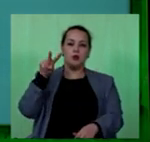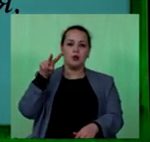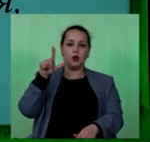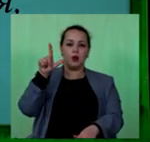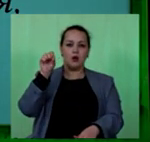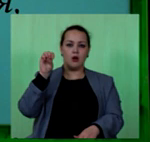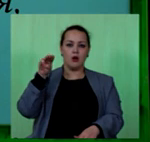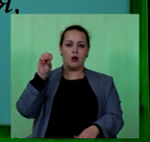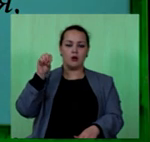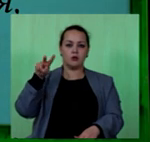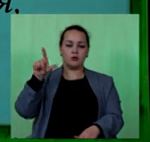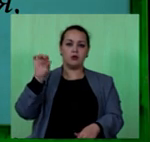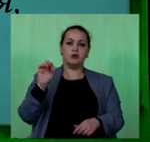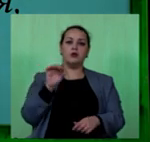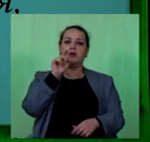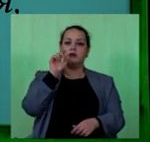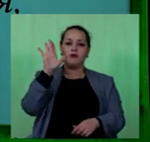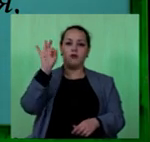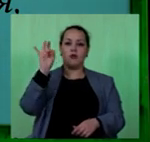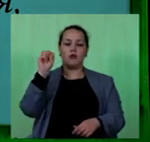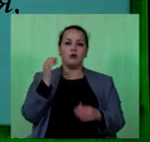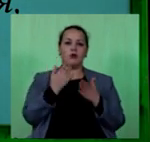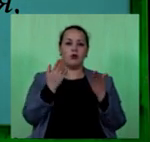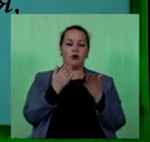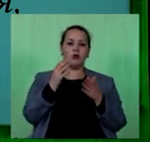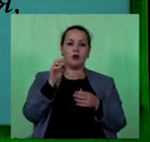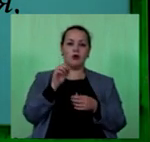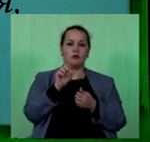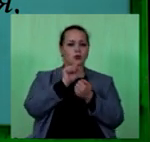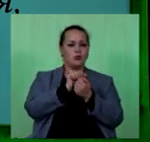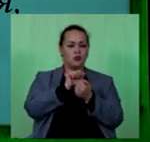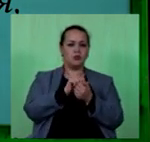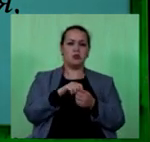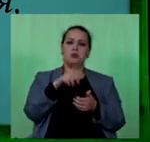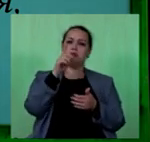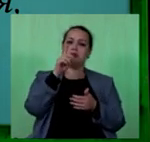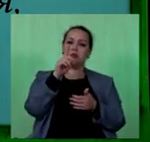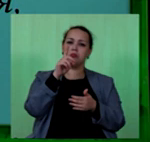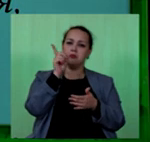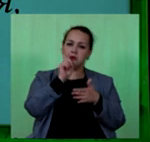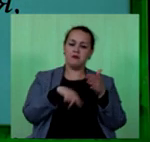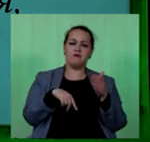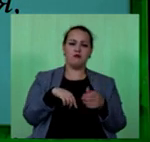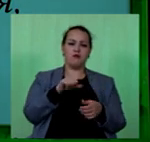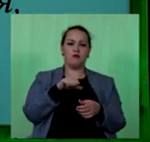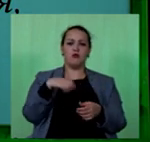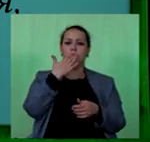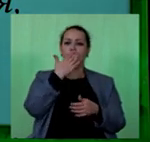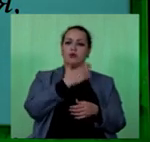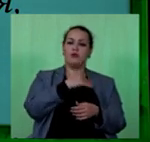так ворона какая у нас глупая доверчивая самолюбивая черная